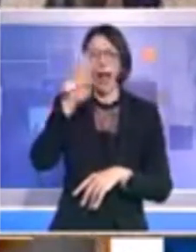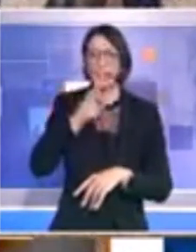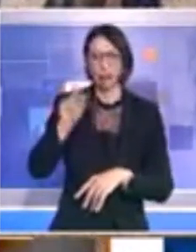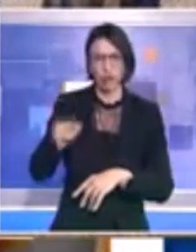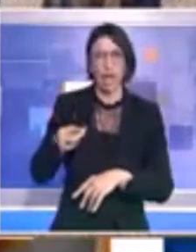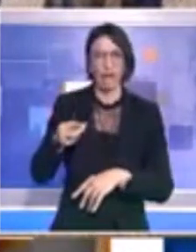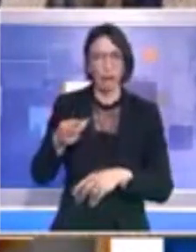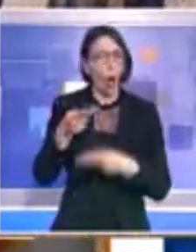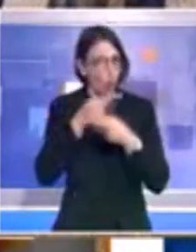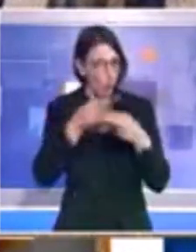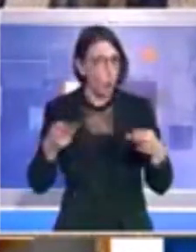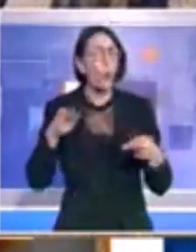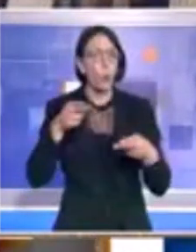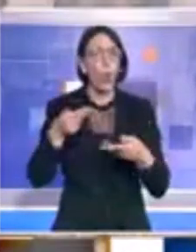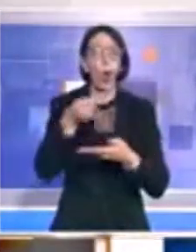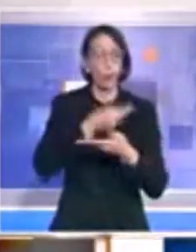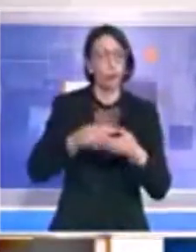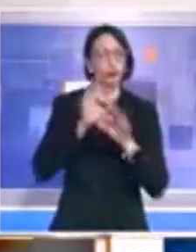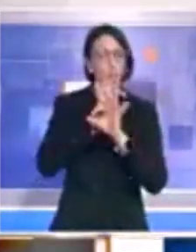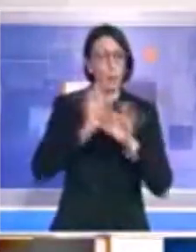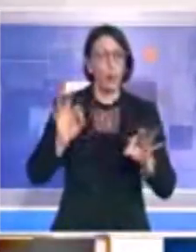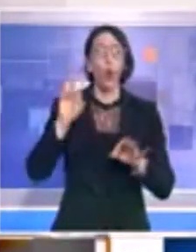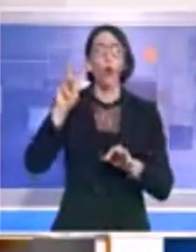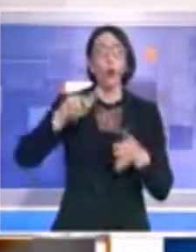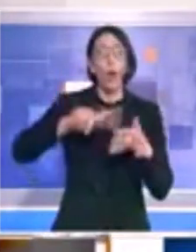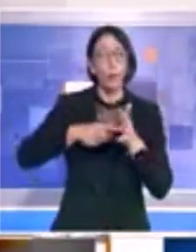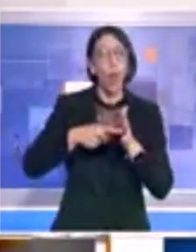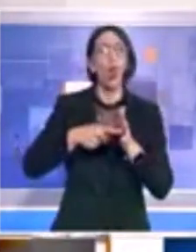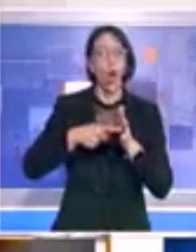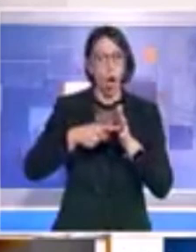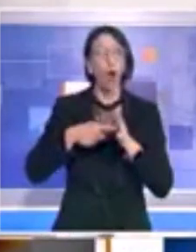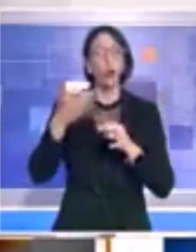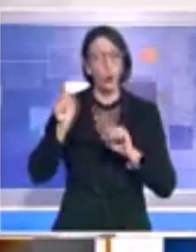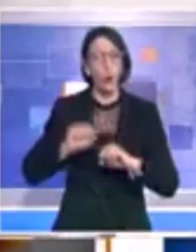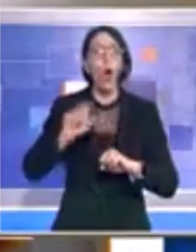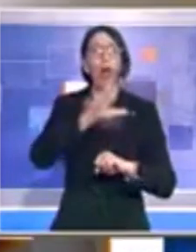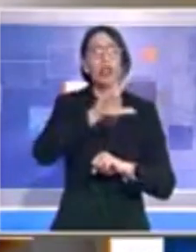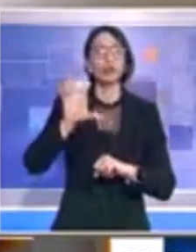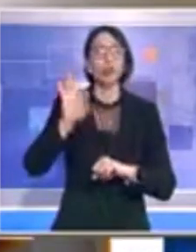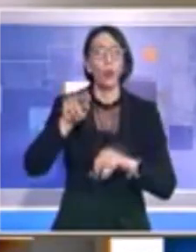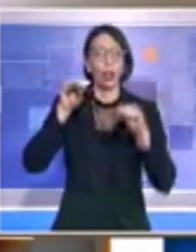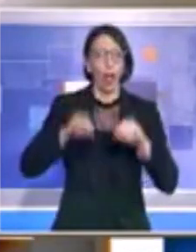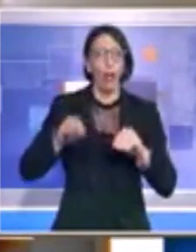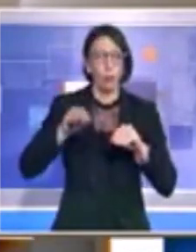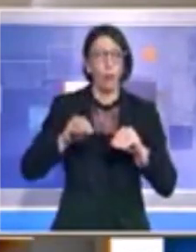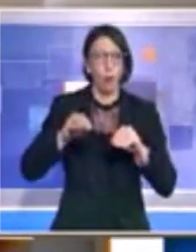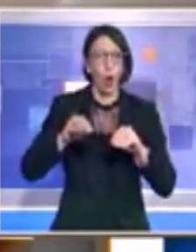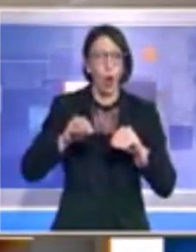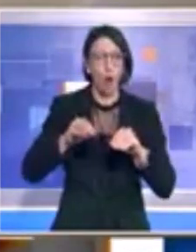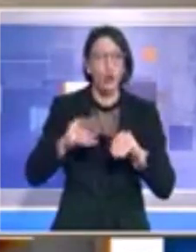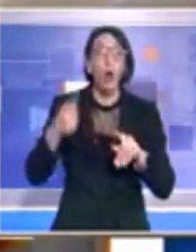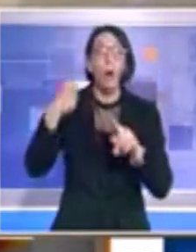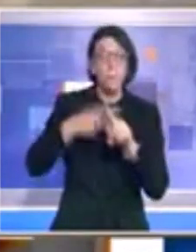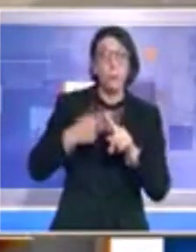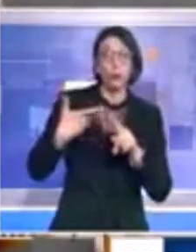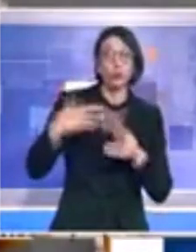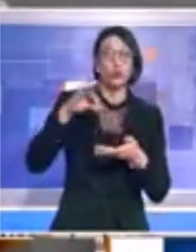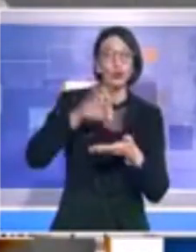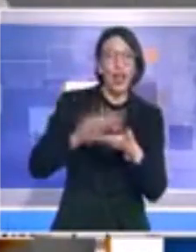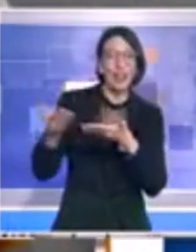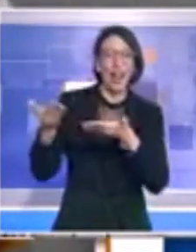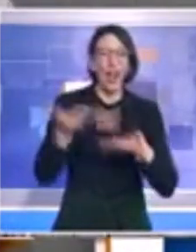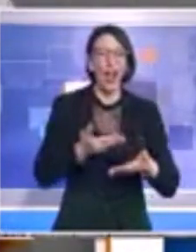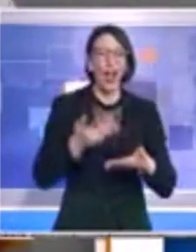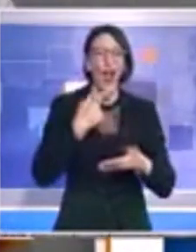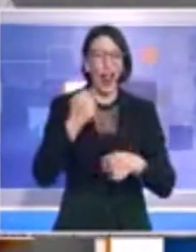pubblico con un progetto pronto con 2 milioni si potrebbero recuperare 350 posti che si aggiungerebbero a quelli del centro di